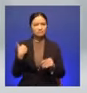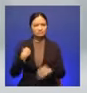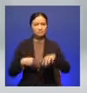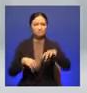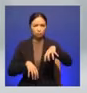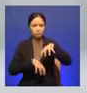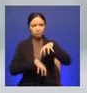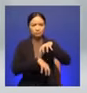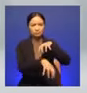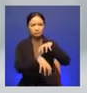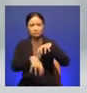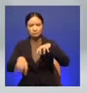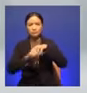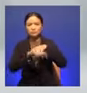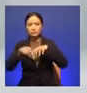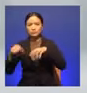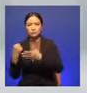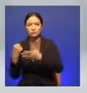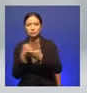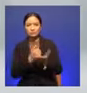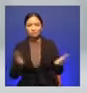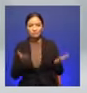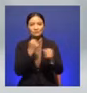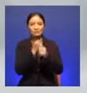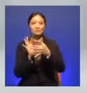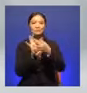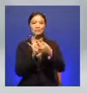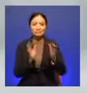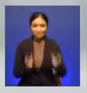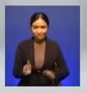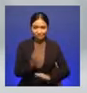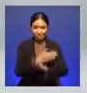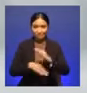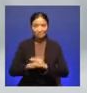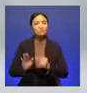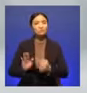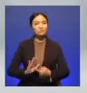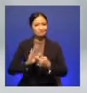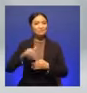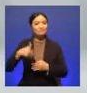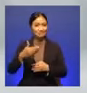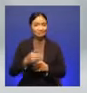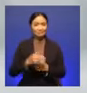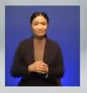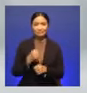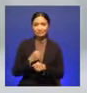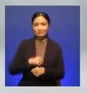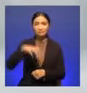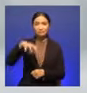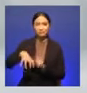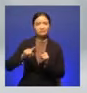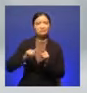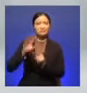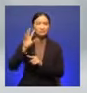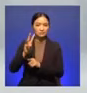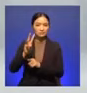ค่ะที่ช่วยสนับสนุนงานที่เกี่ยวข้องกับคนพิการนะคะตัวอย่างถัดไปเนี่ยก็จะเป็นงานของสำนัก6นะคะส